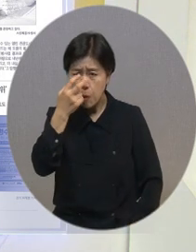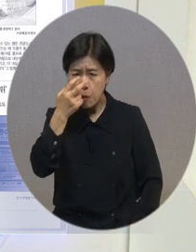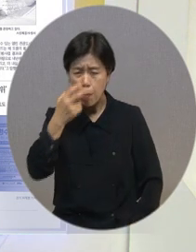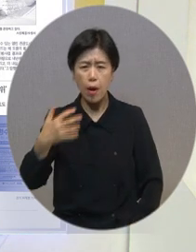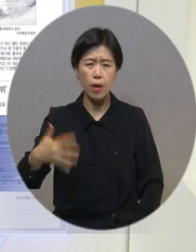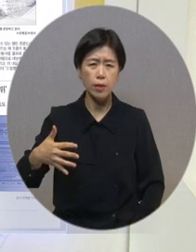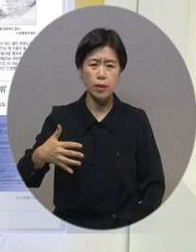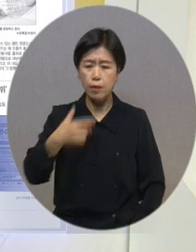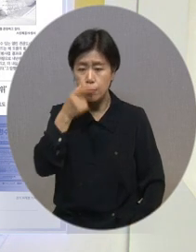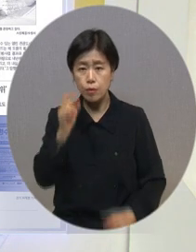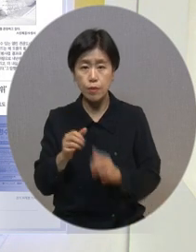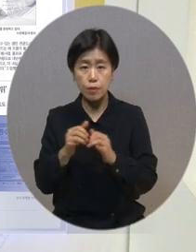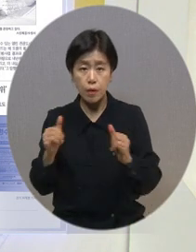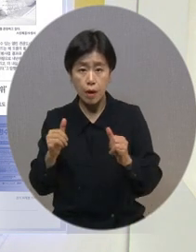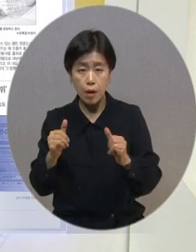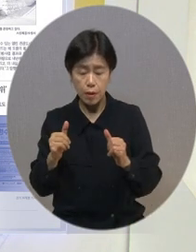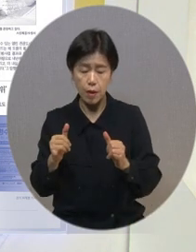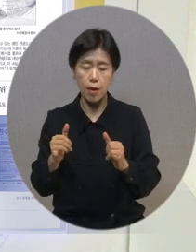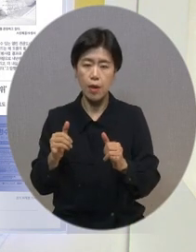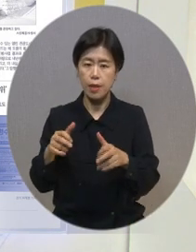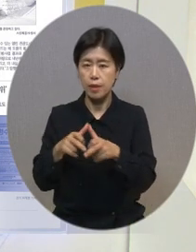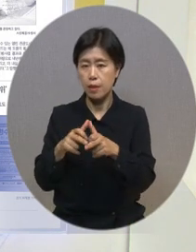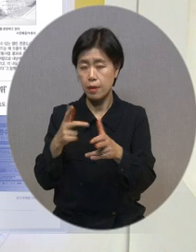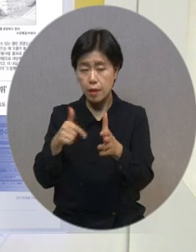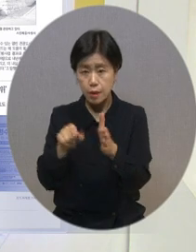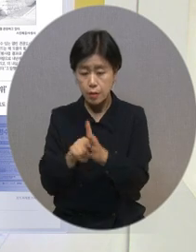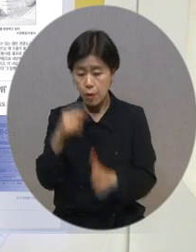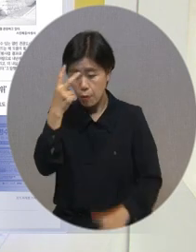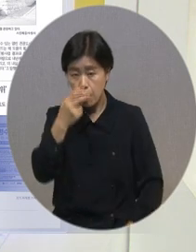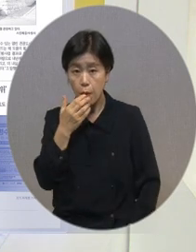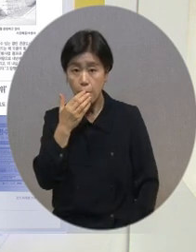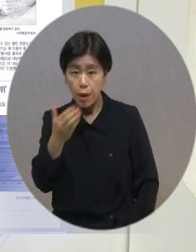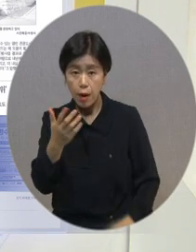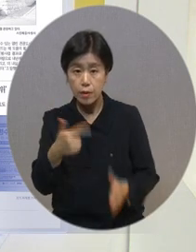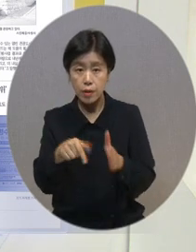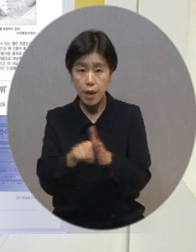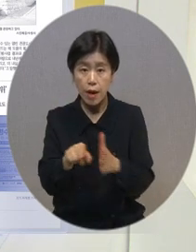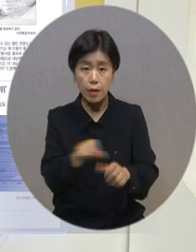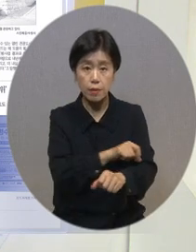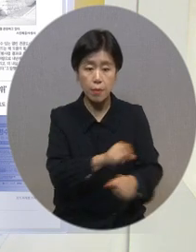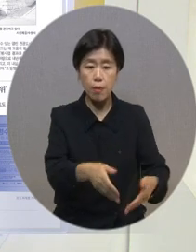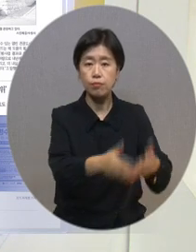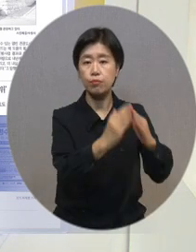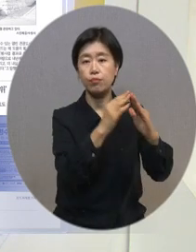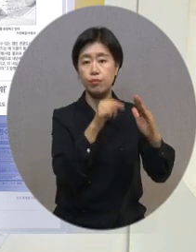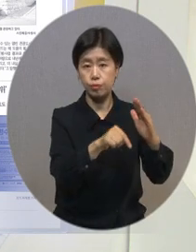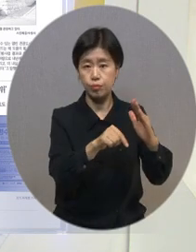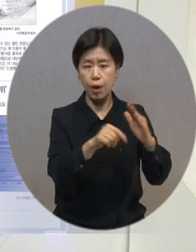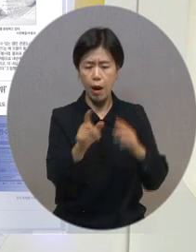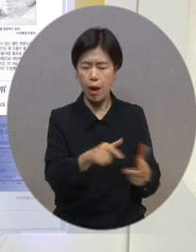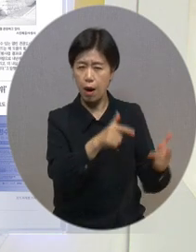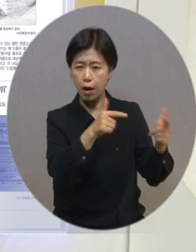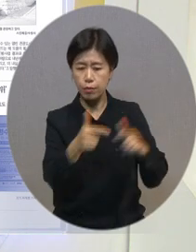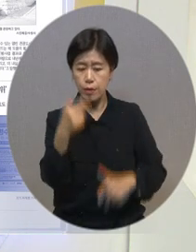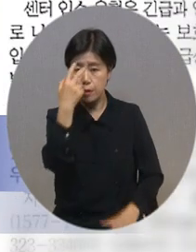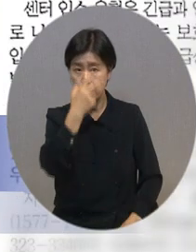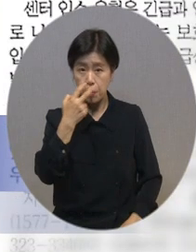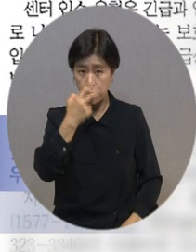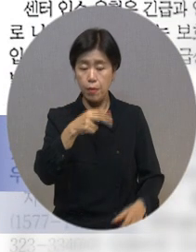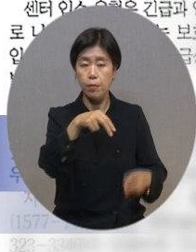공백이 발생한 중중 장애인을 보호할 수 있는 용인시 장애인 온종일 돌봄 센터를